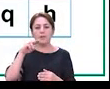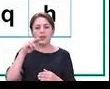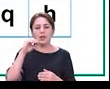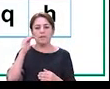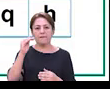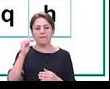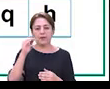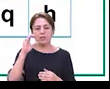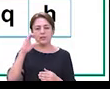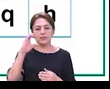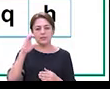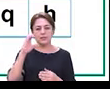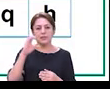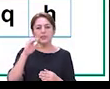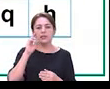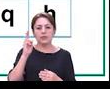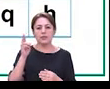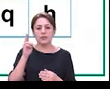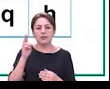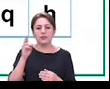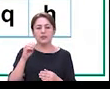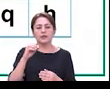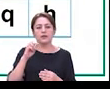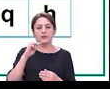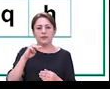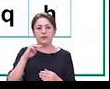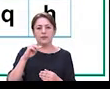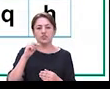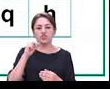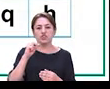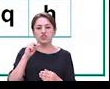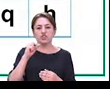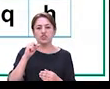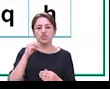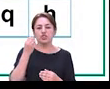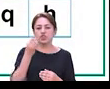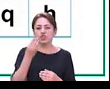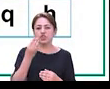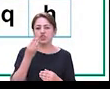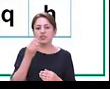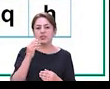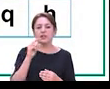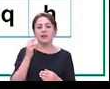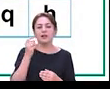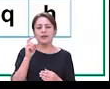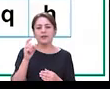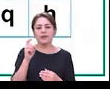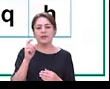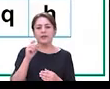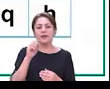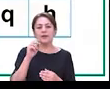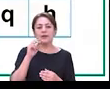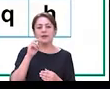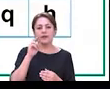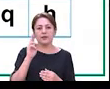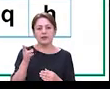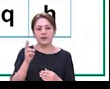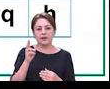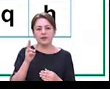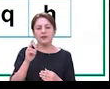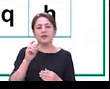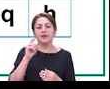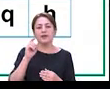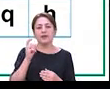F, S, K, T, Ç, Ş, X, K va